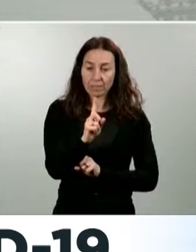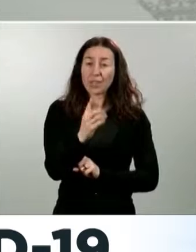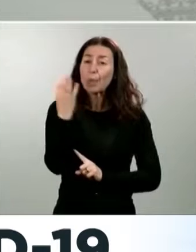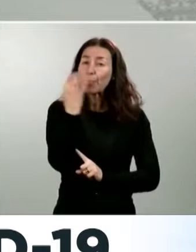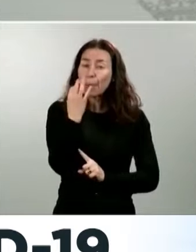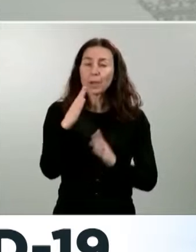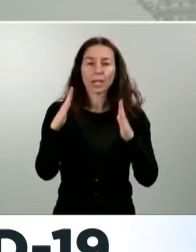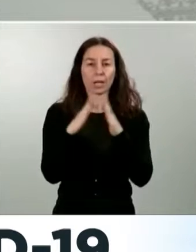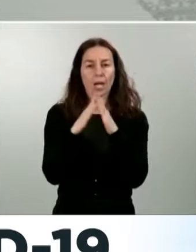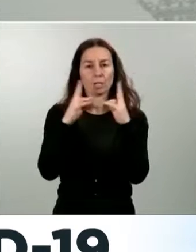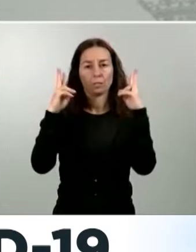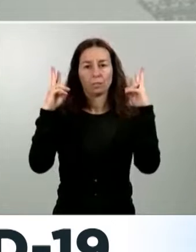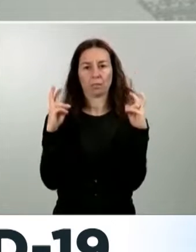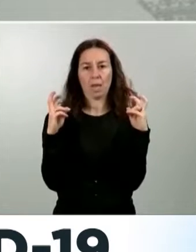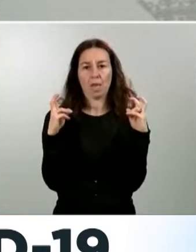fundjavë.